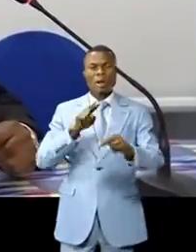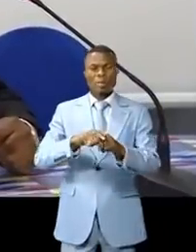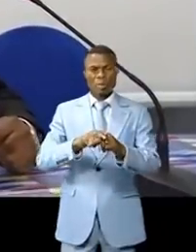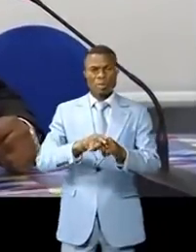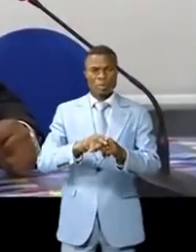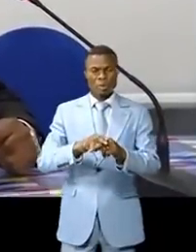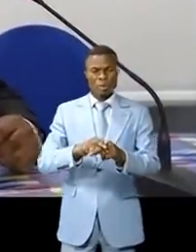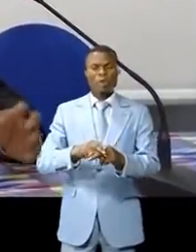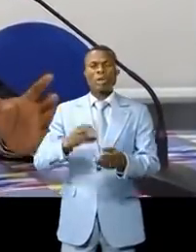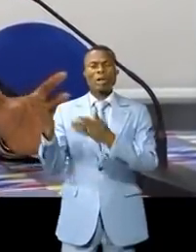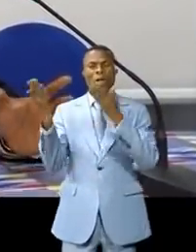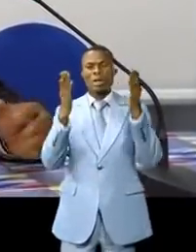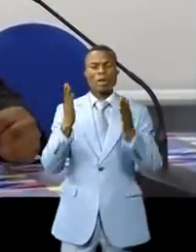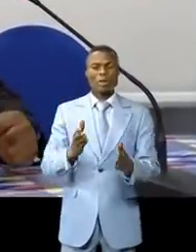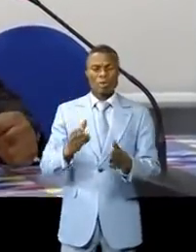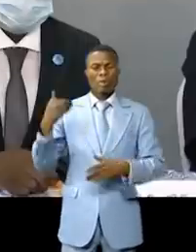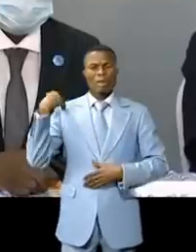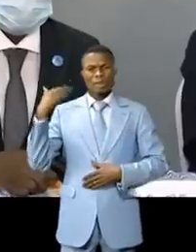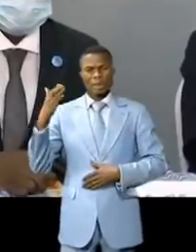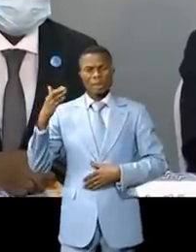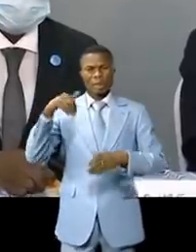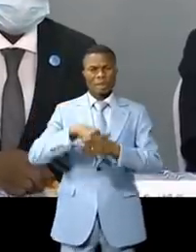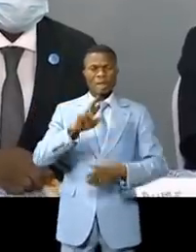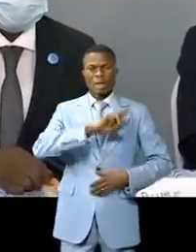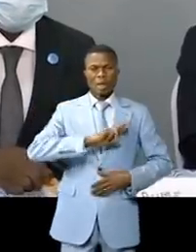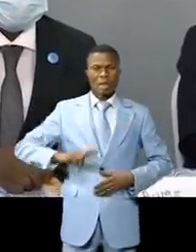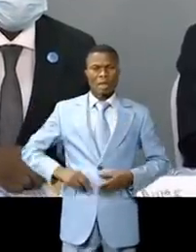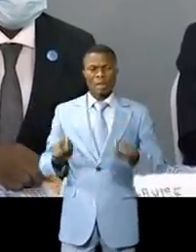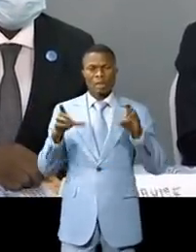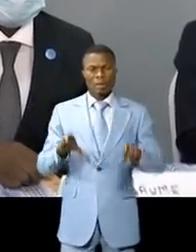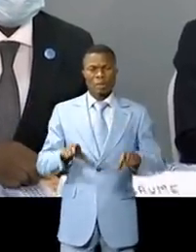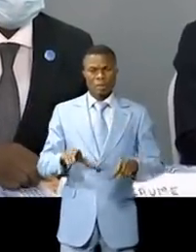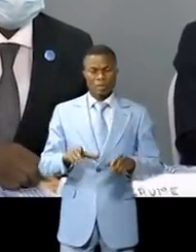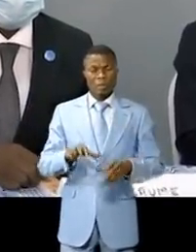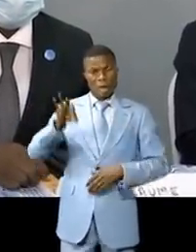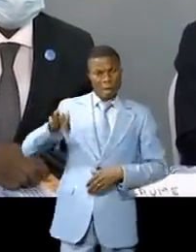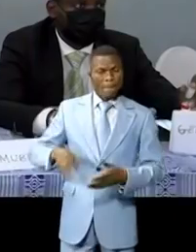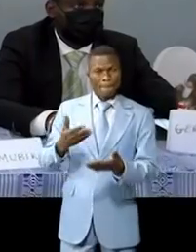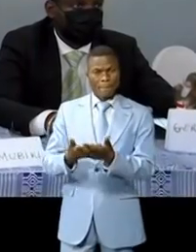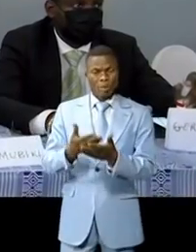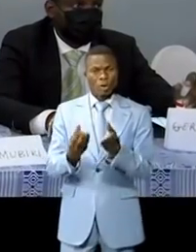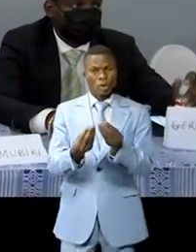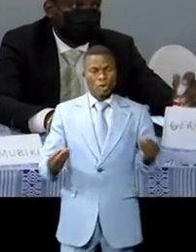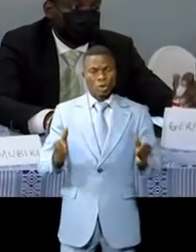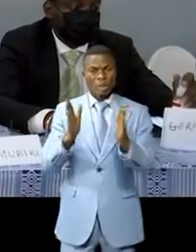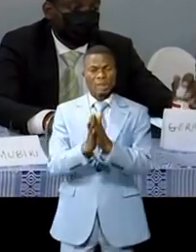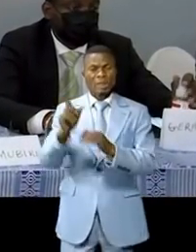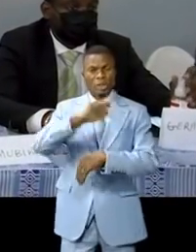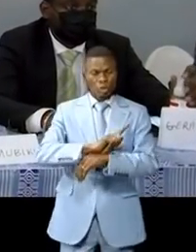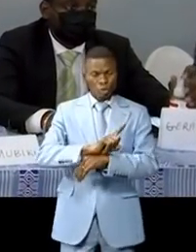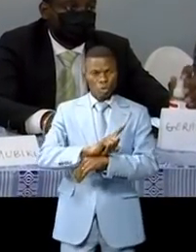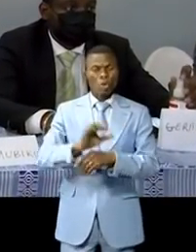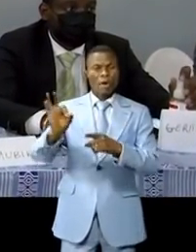de passation du marché public en République démocratique du Congo. Cet avantage est le résultat de 10 jours de